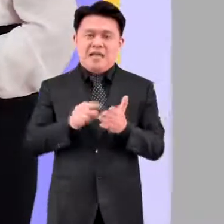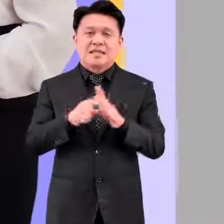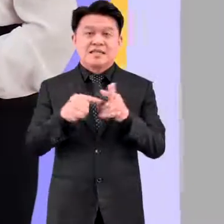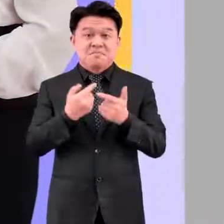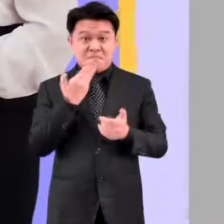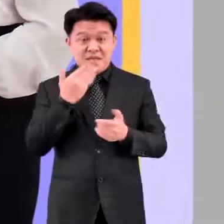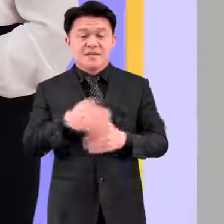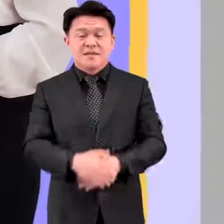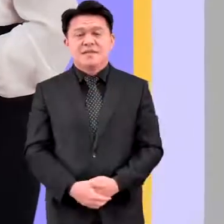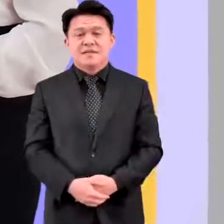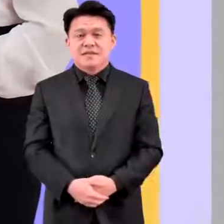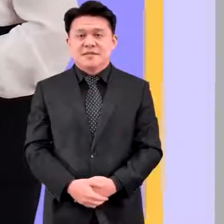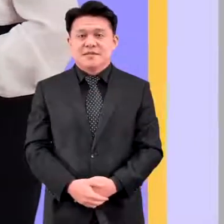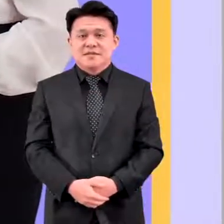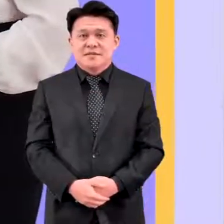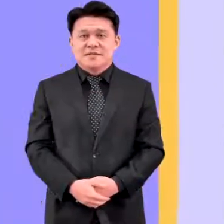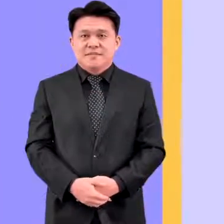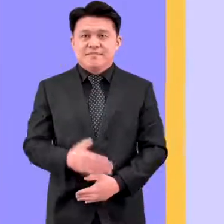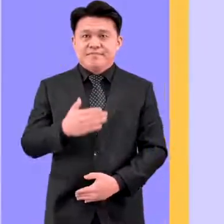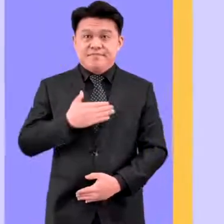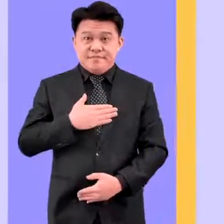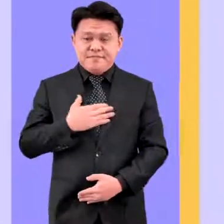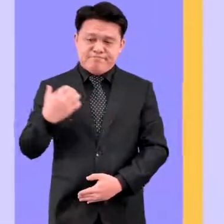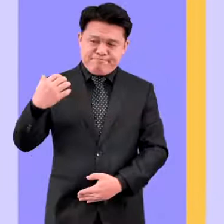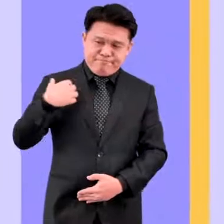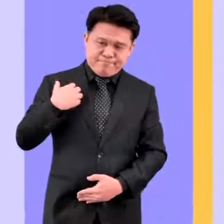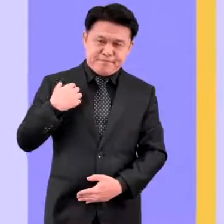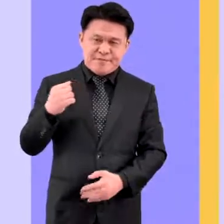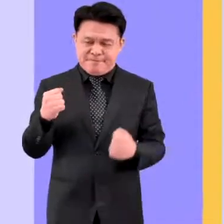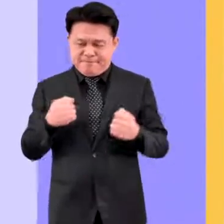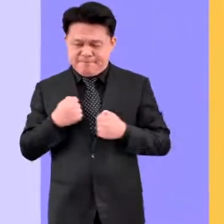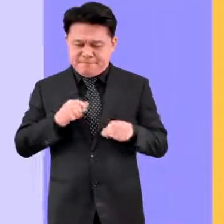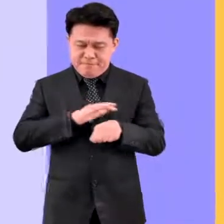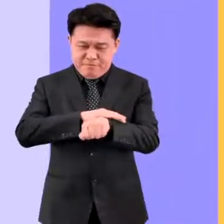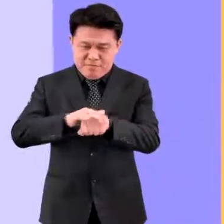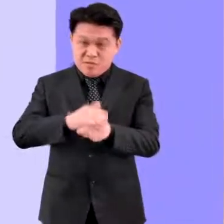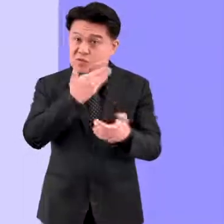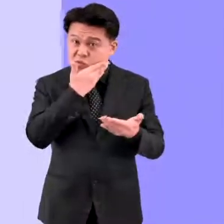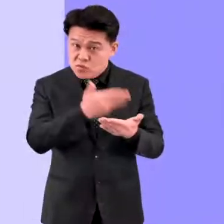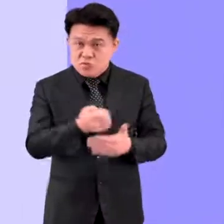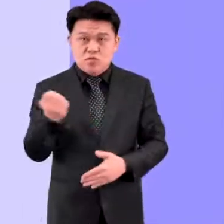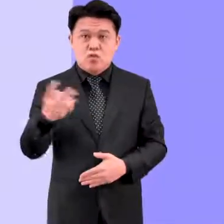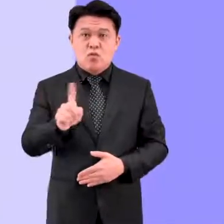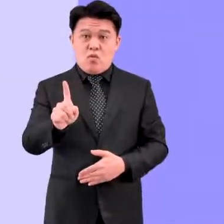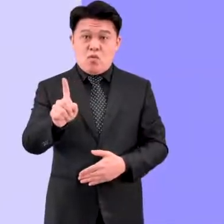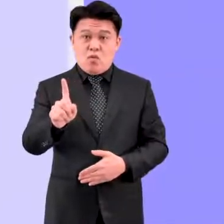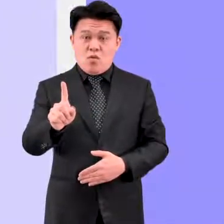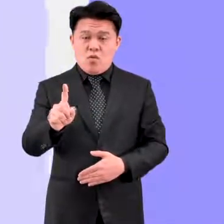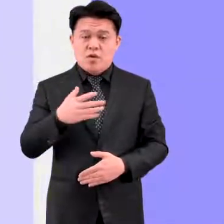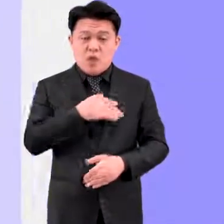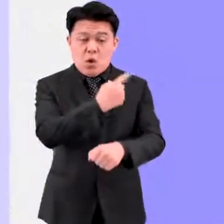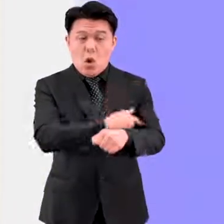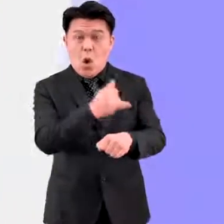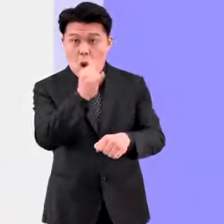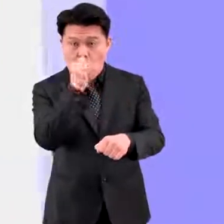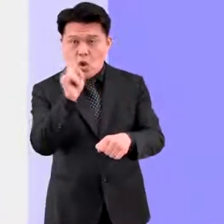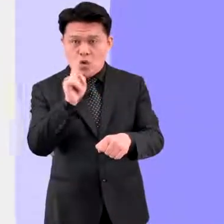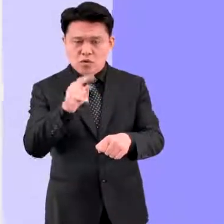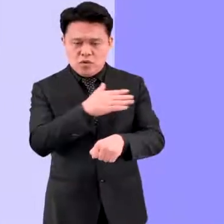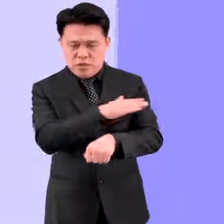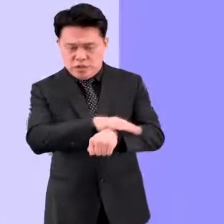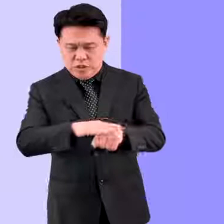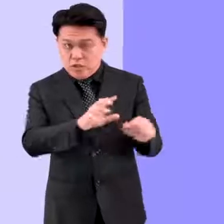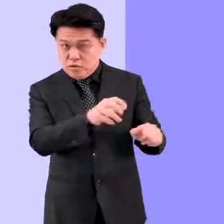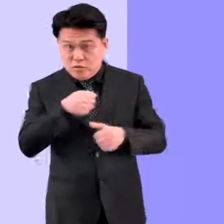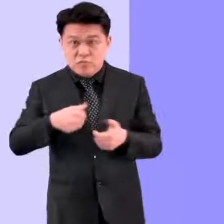쉽게 이해하실 수 있을 겁니다. 자신에게 주어진 책임을 묵묵히 잘 해내는 것도 중요하지만 누릴 수 있는